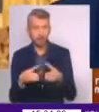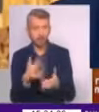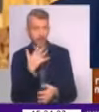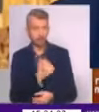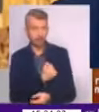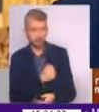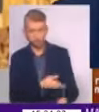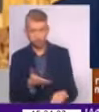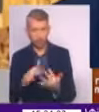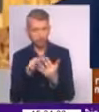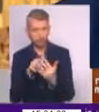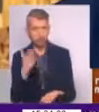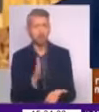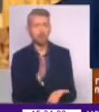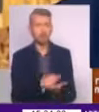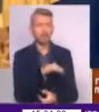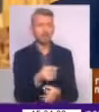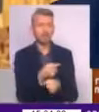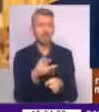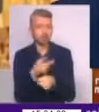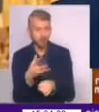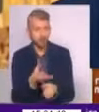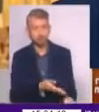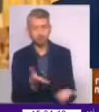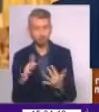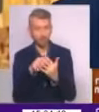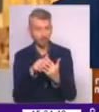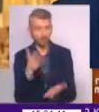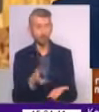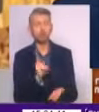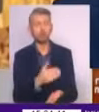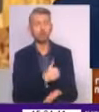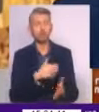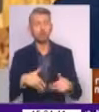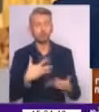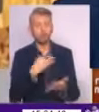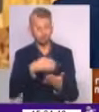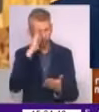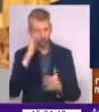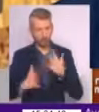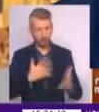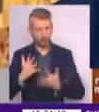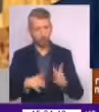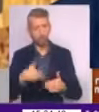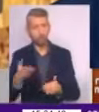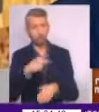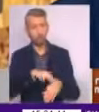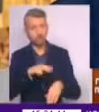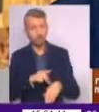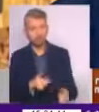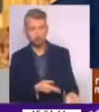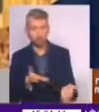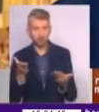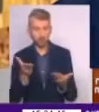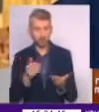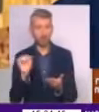Якщо є зайві гармати, будь ласка, на фронт. Якщо хтось хоче проявити свою чоловічу енергію, особливо з боку міліції, будь ласка, в